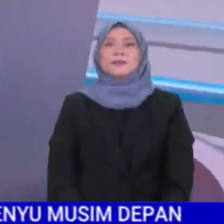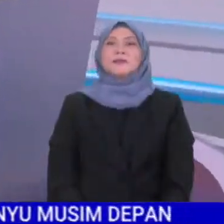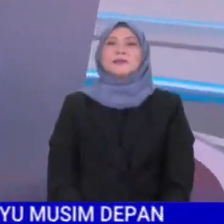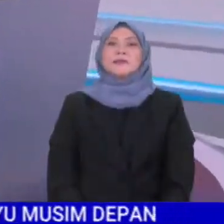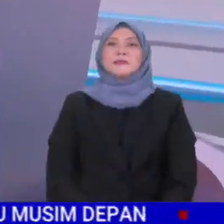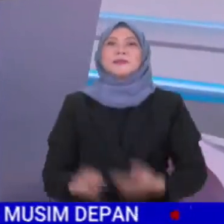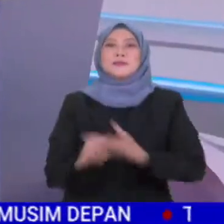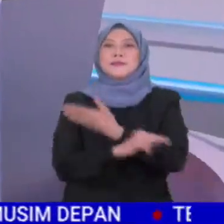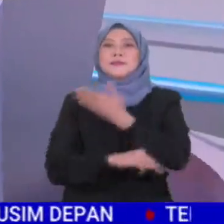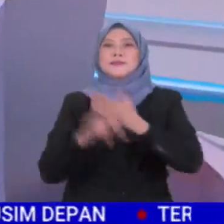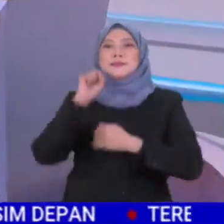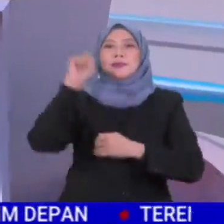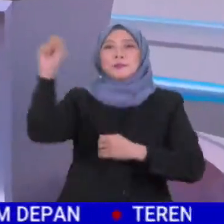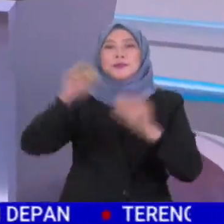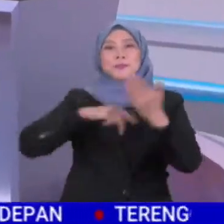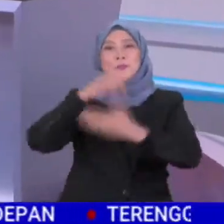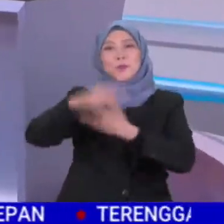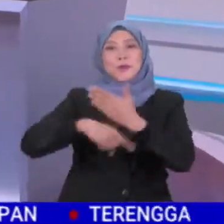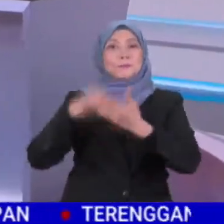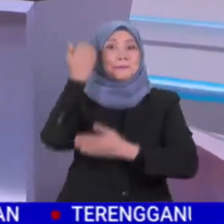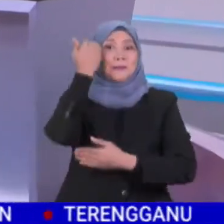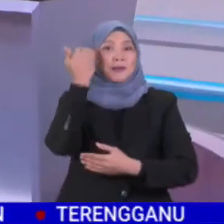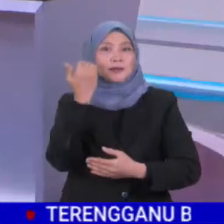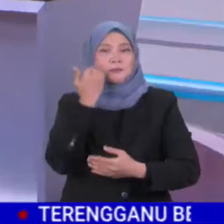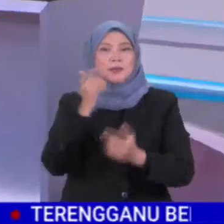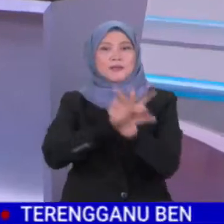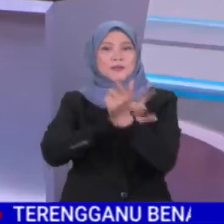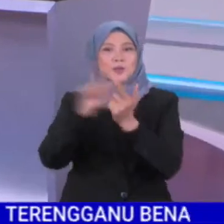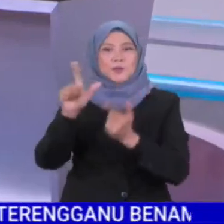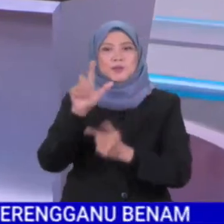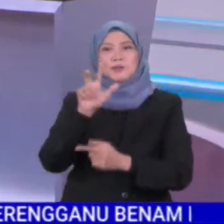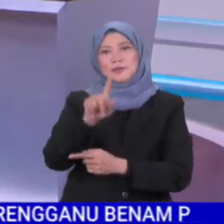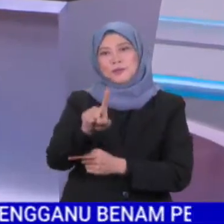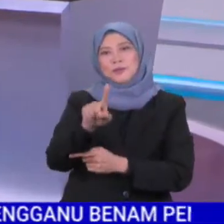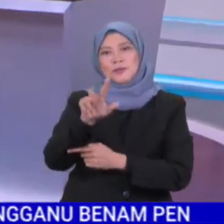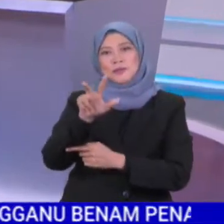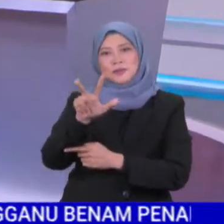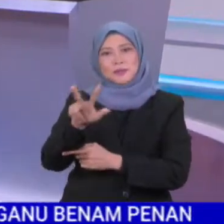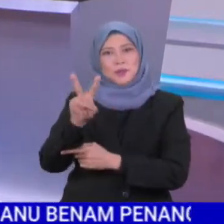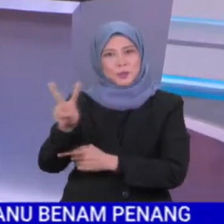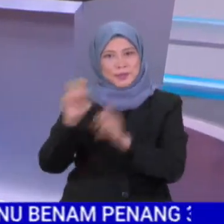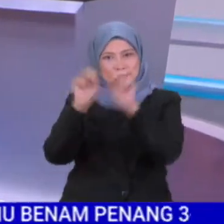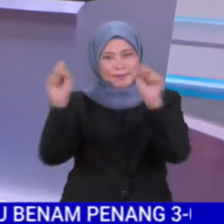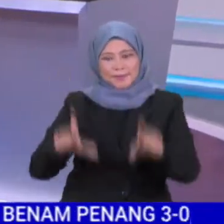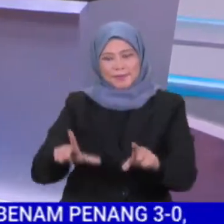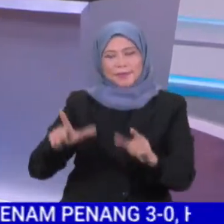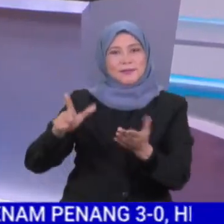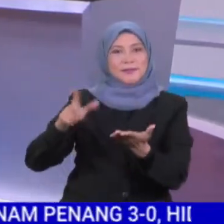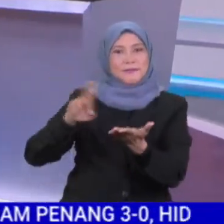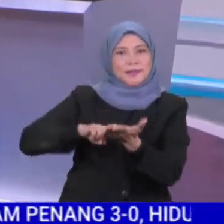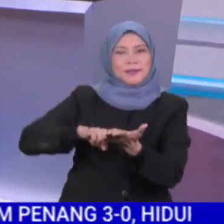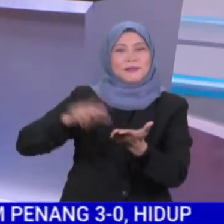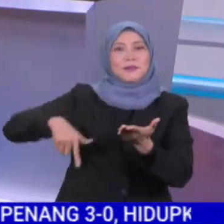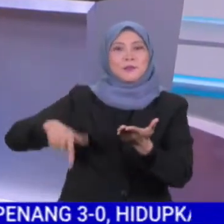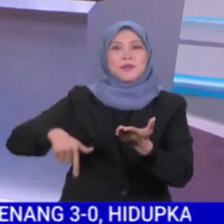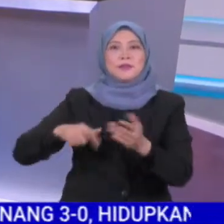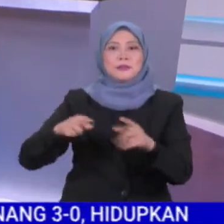Negeri di bawah bayu, program mahkamah bergerak luluskan 132 permohonan sijil daftar lewat di